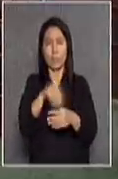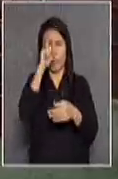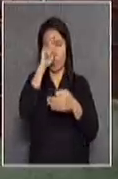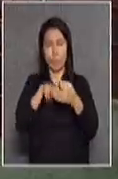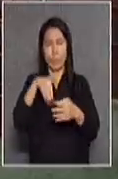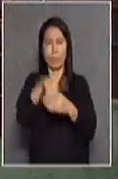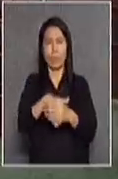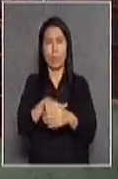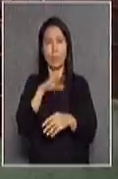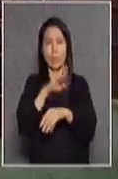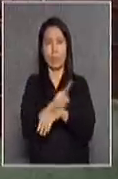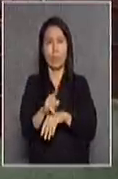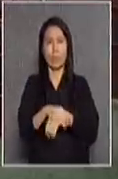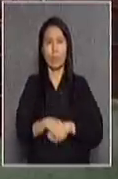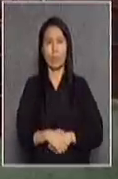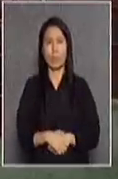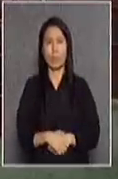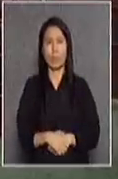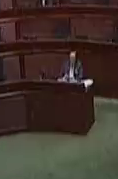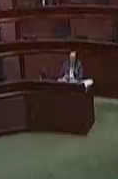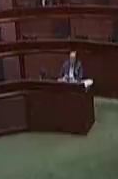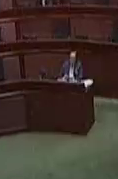記名表決，表決鐘響一分鐘。